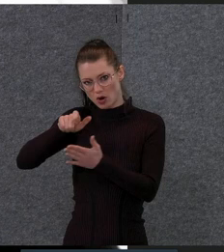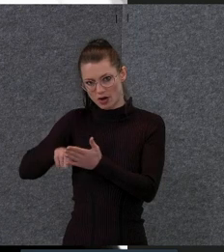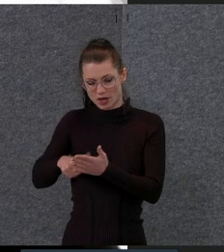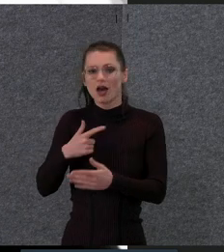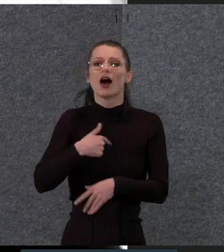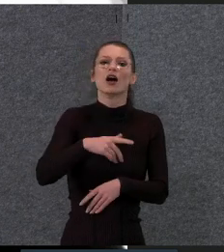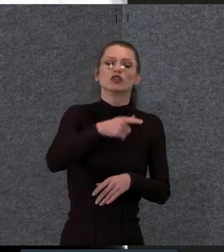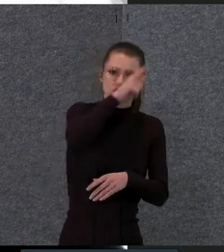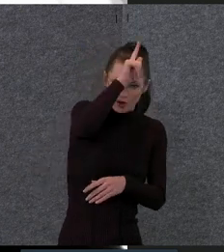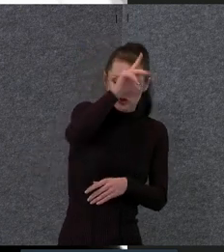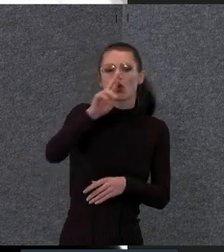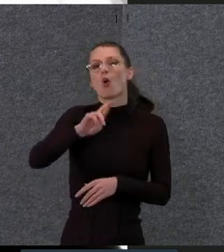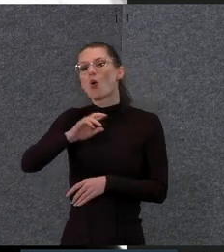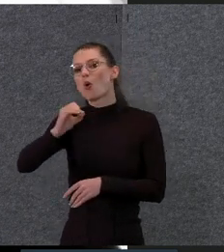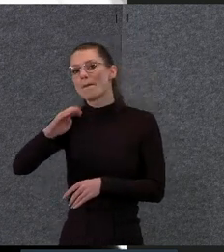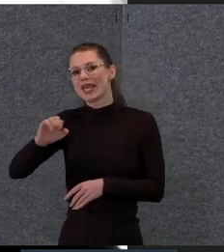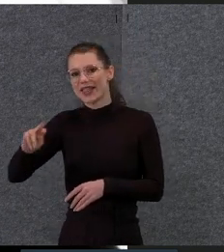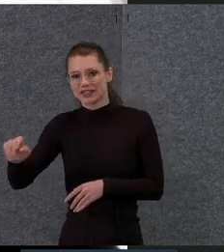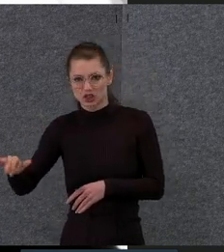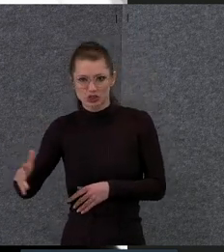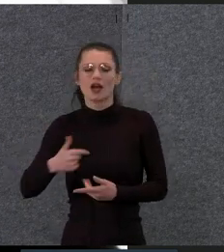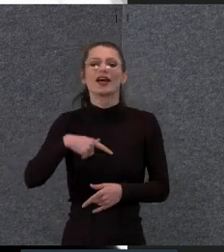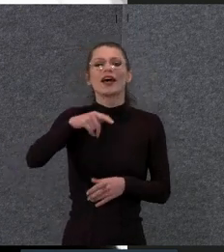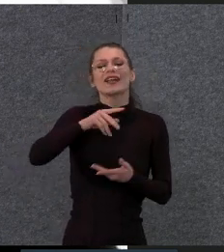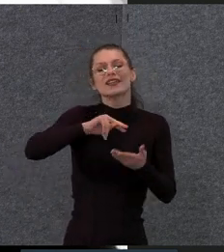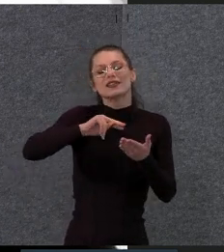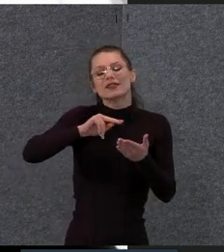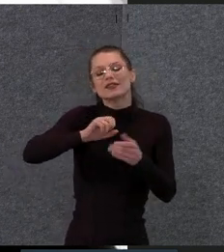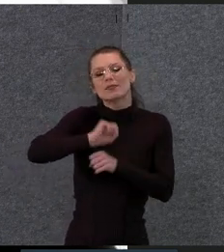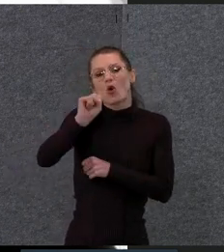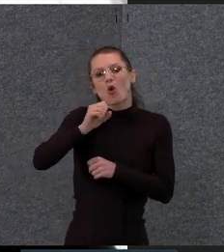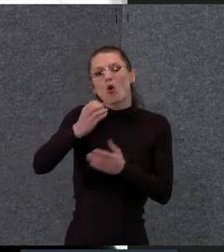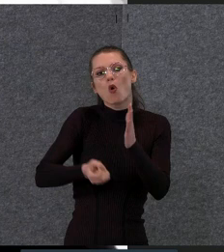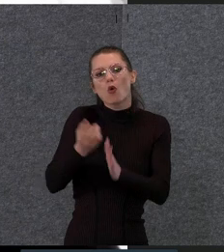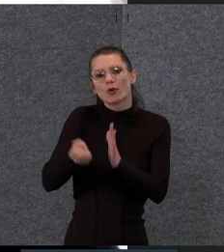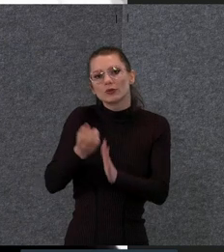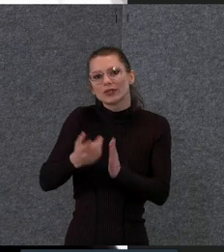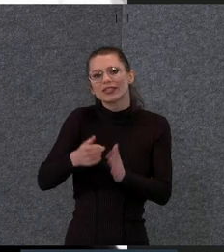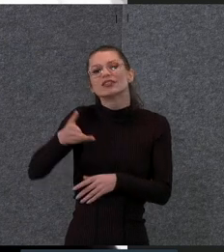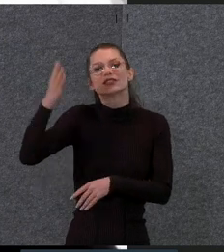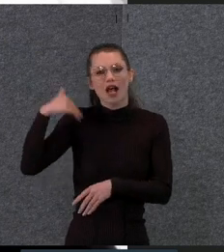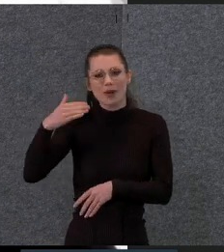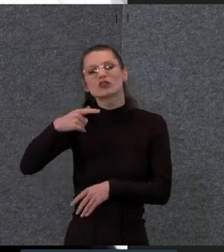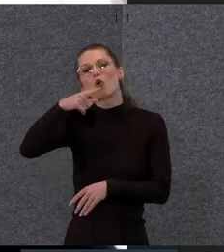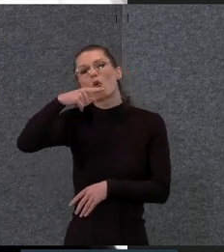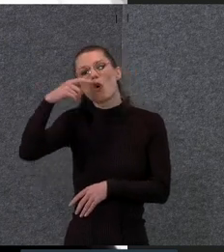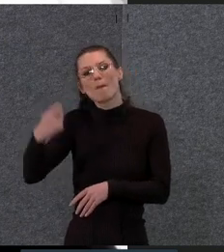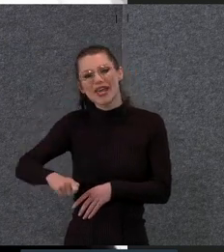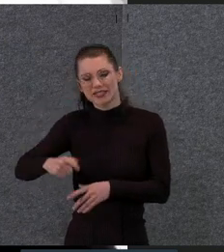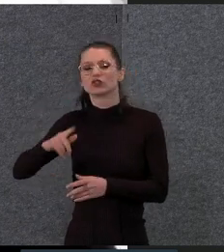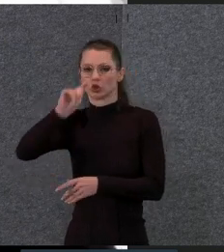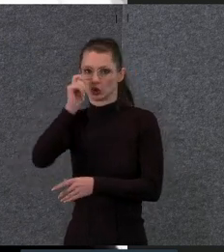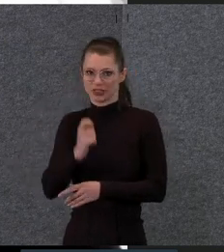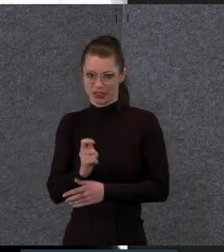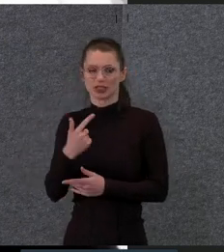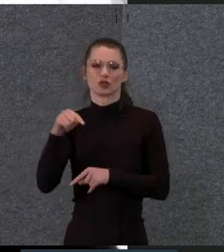ich Diplom-Ökonomin. Ich habe Kybernetik, Statistik und Wirtschaft, Informatik in Rumänien studiert und in Deutschland den Abschluss